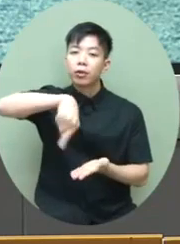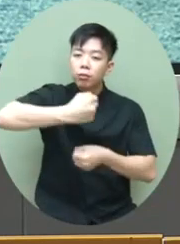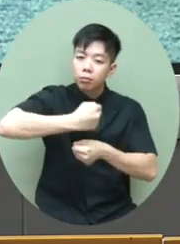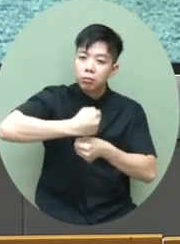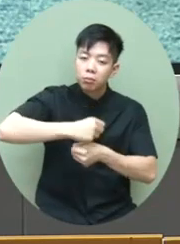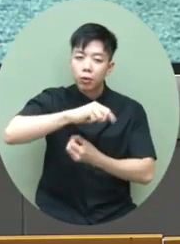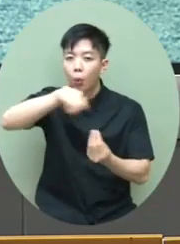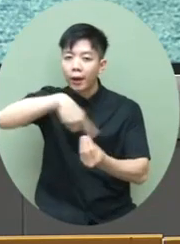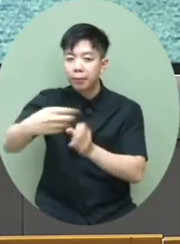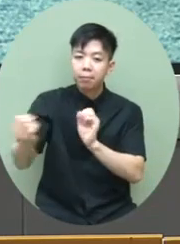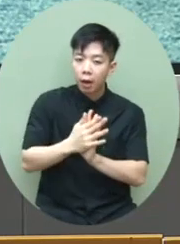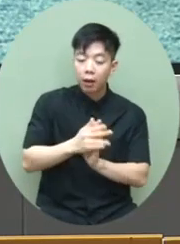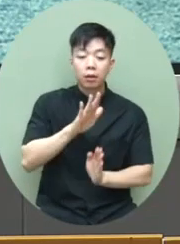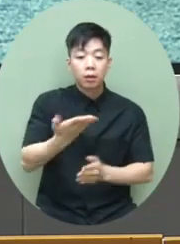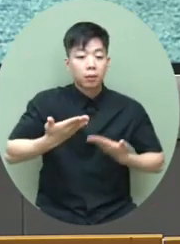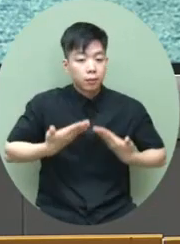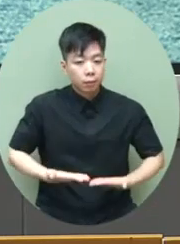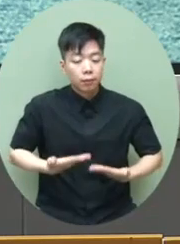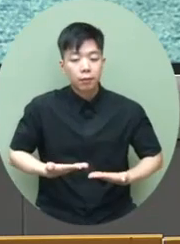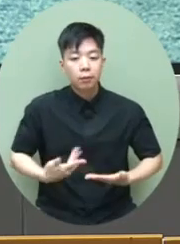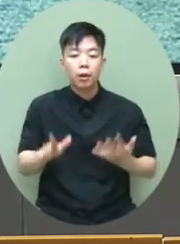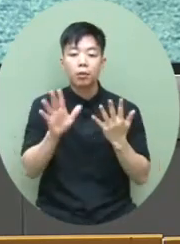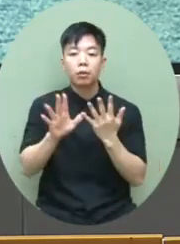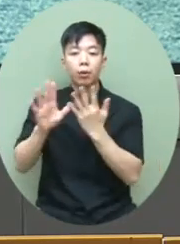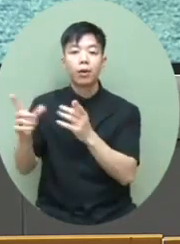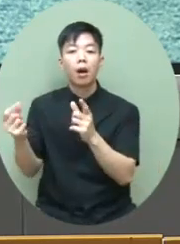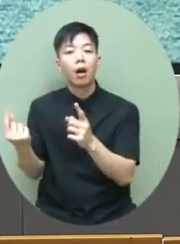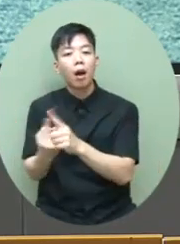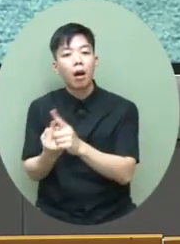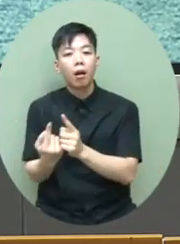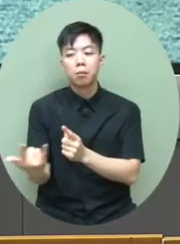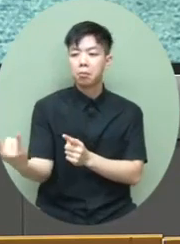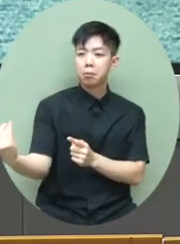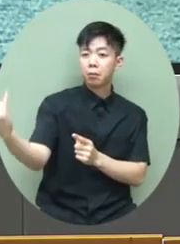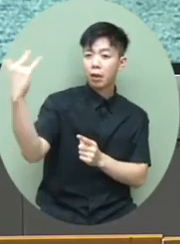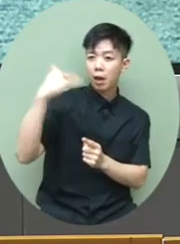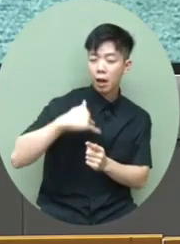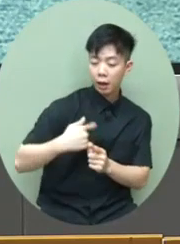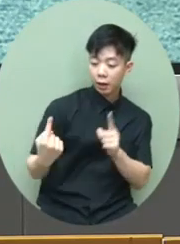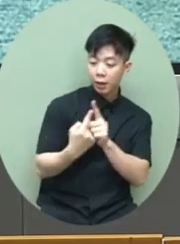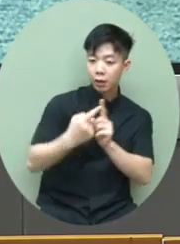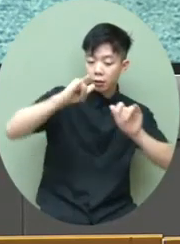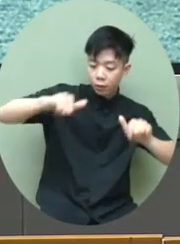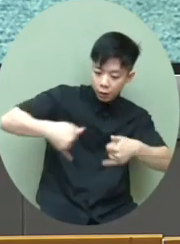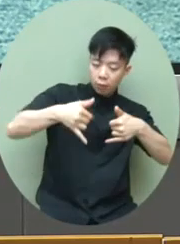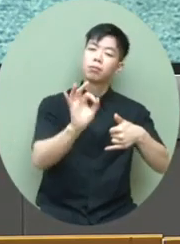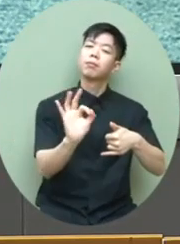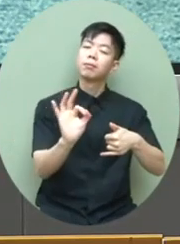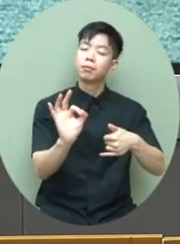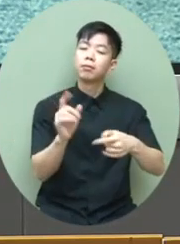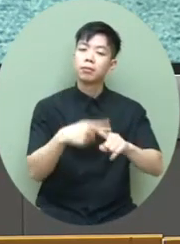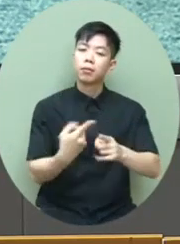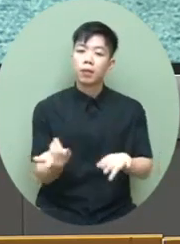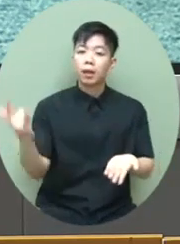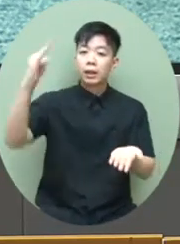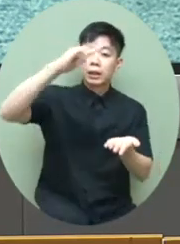會感染，但係而家因為佢都唔係同一啲旅客有接觸嘅，佢多係都喺個停最多都係個停機坪嗰度有